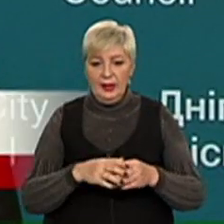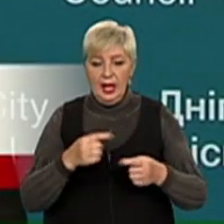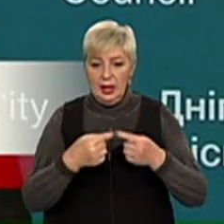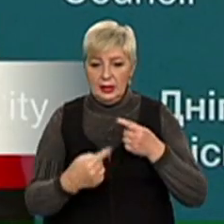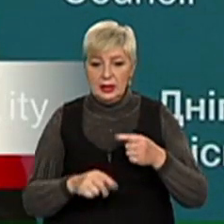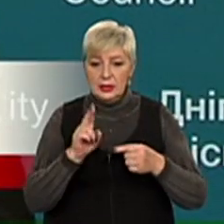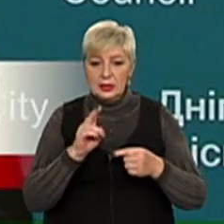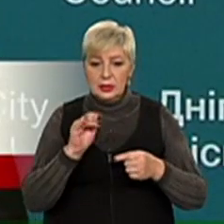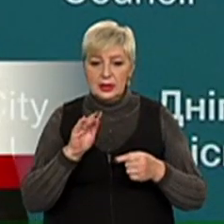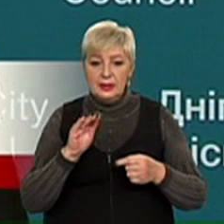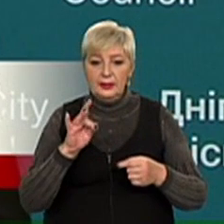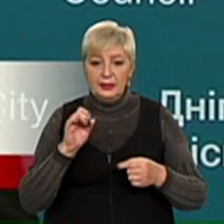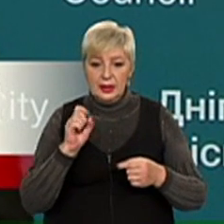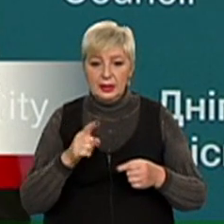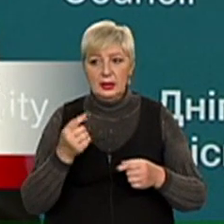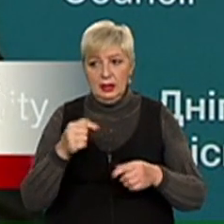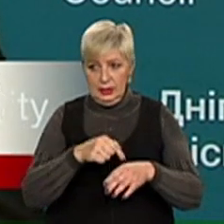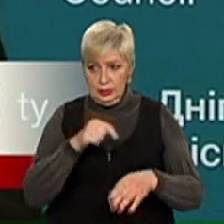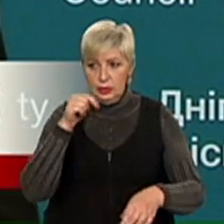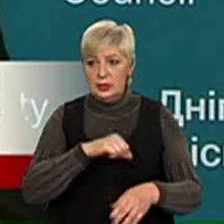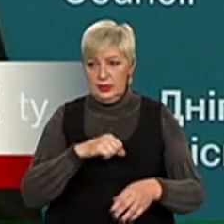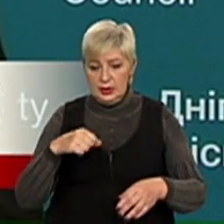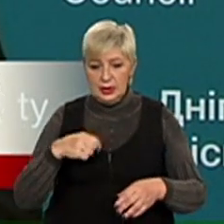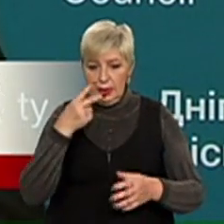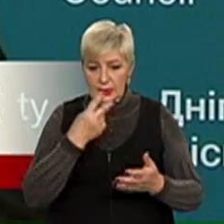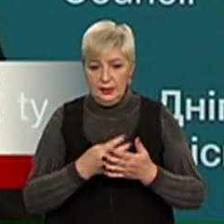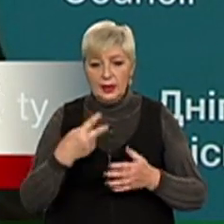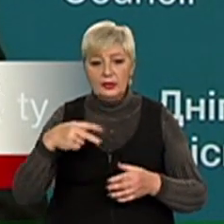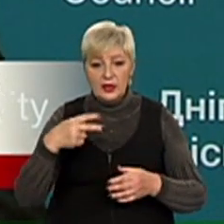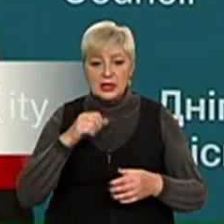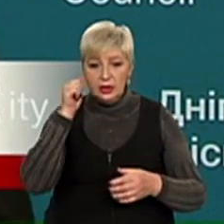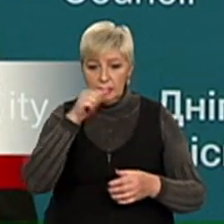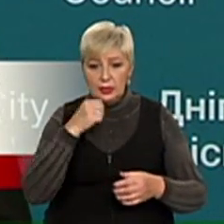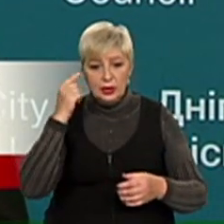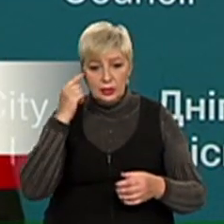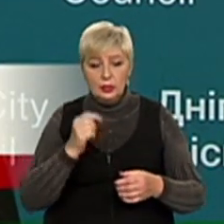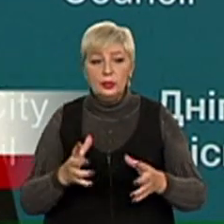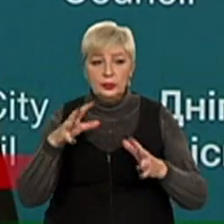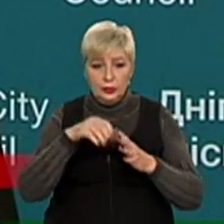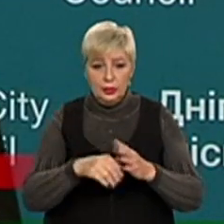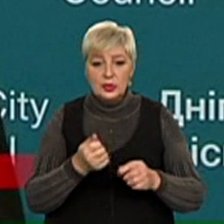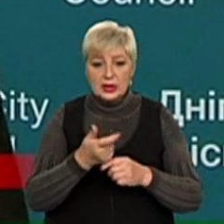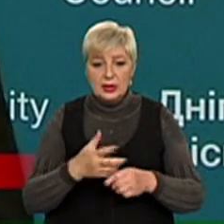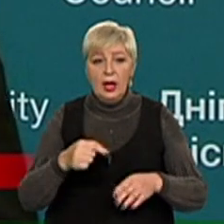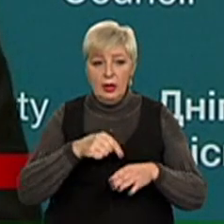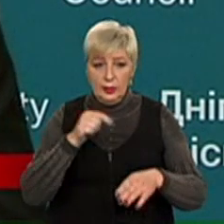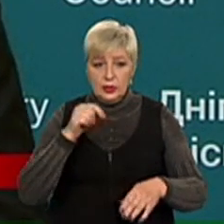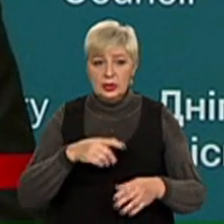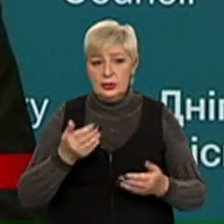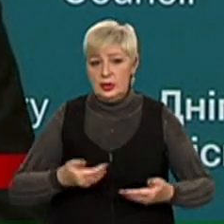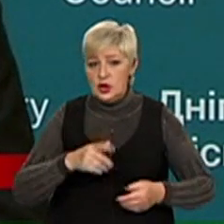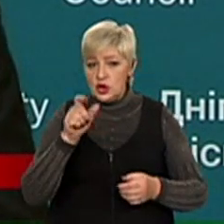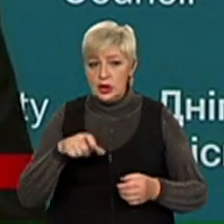Разницу в цифрах ви это сами чувствуете и видите, а в 2020 году, я думаю, что в том числе и почувствуют жители